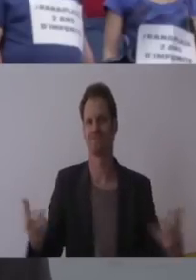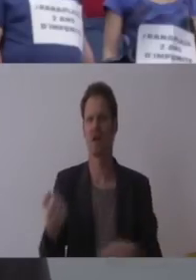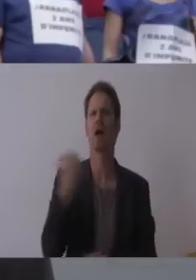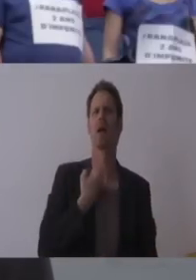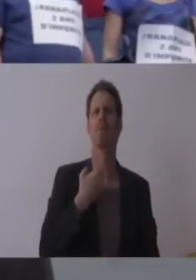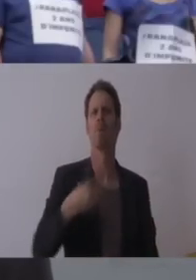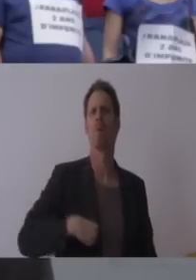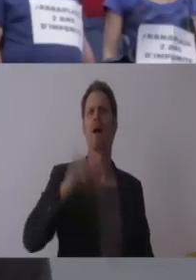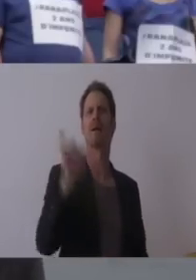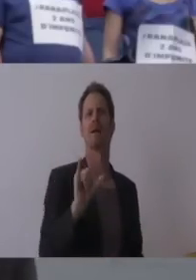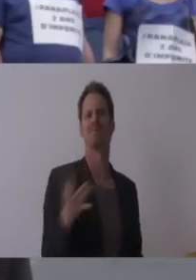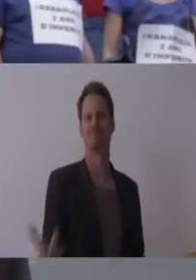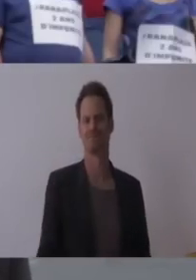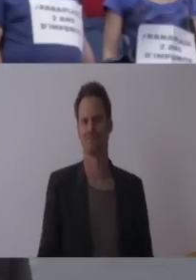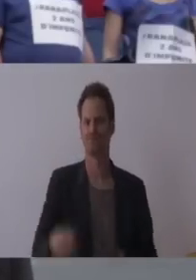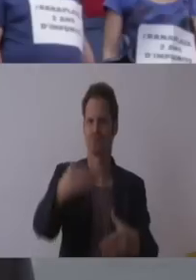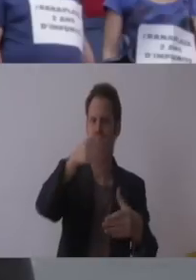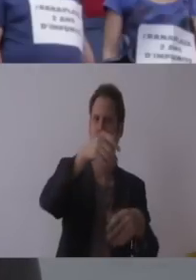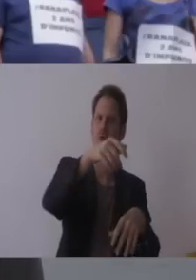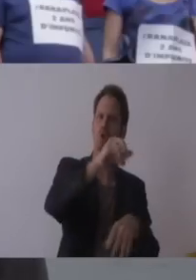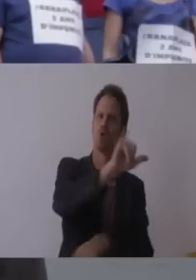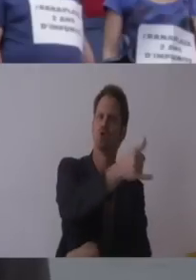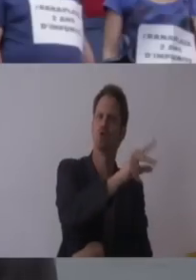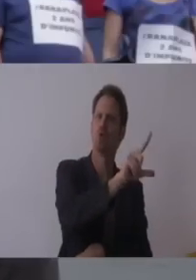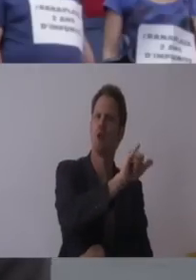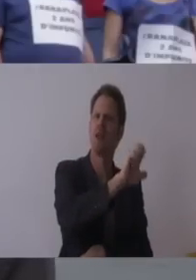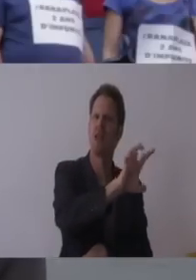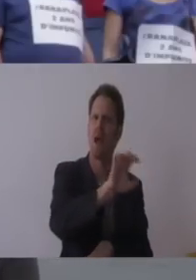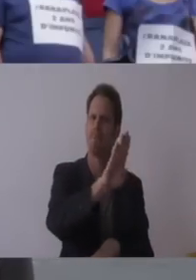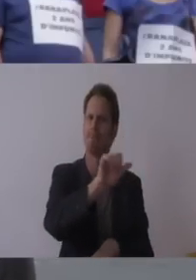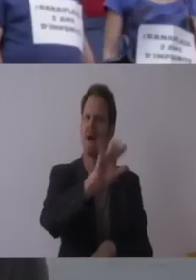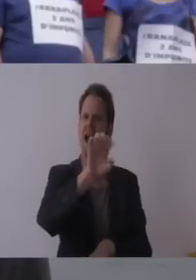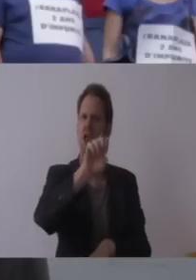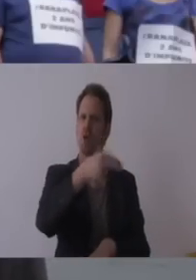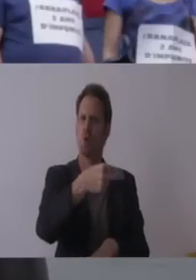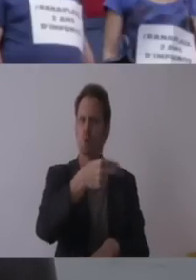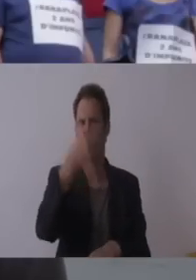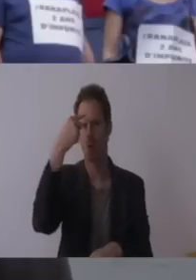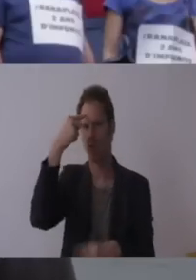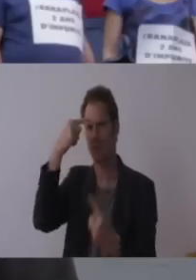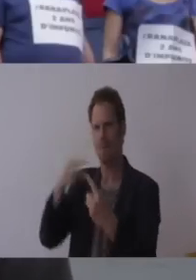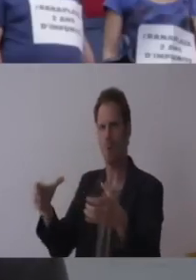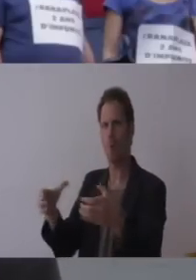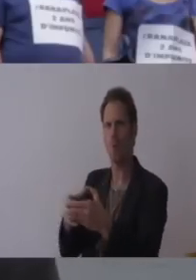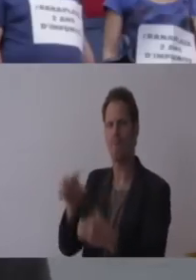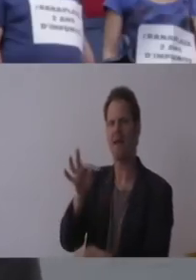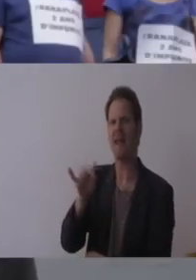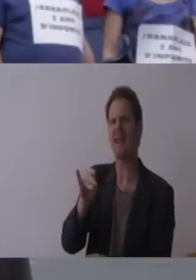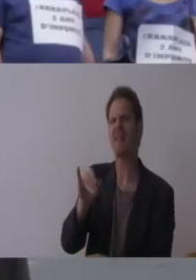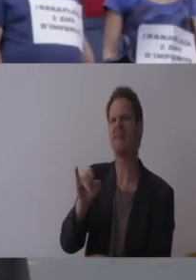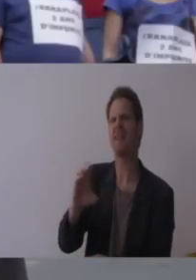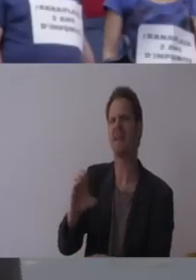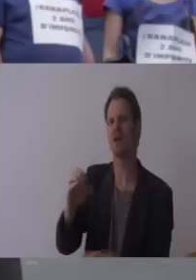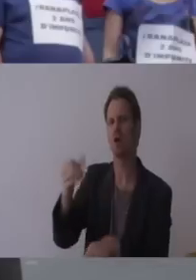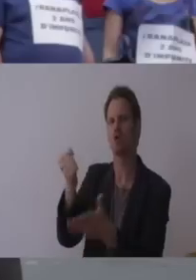véritable crime, mais qui en est le coupable ? Un conseiller régional vert, Julien Bayou, et des militants de la campagne de l'éthique sur